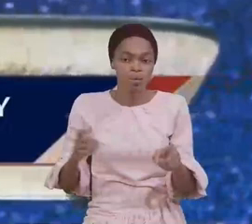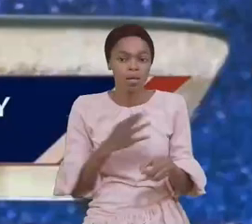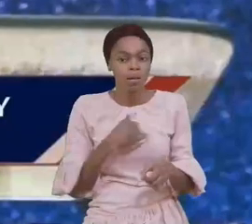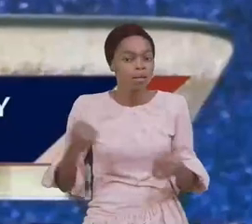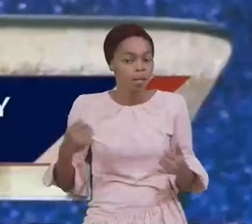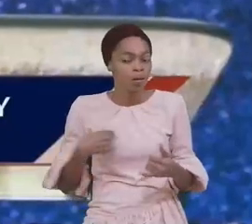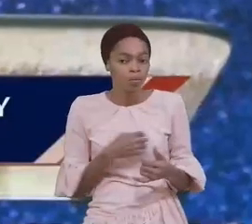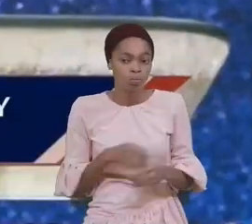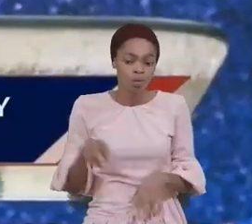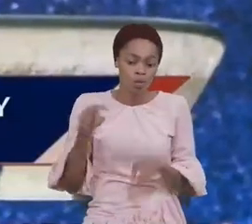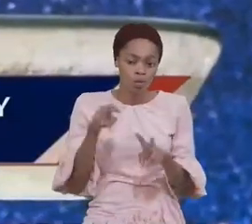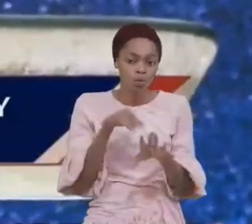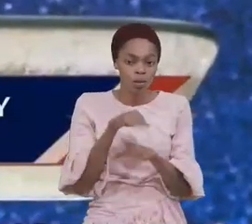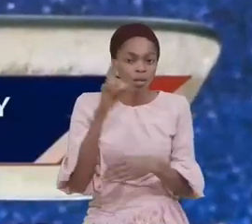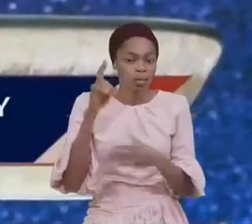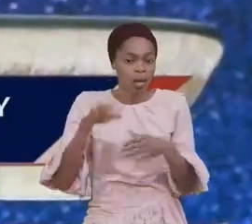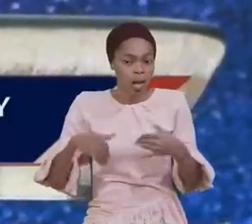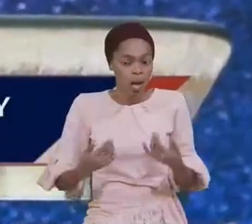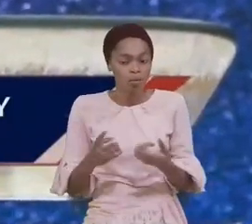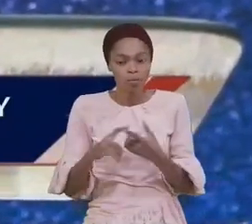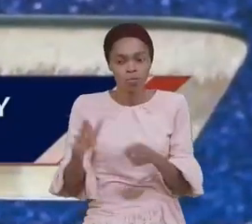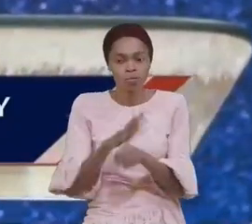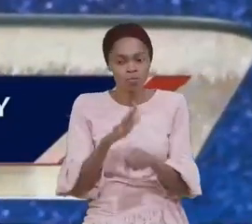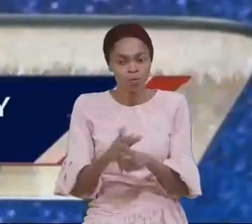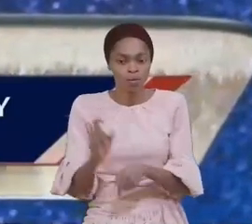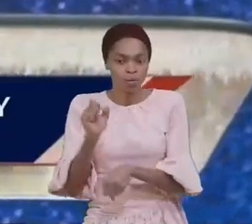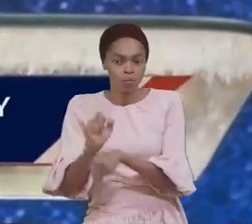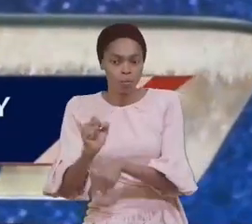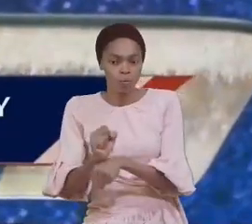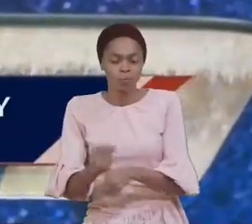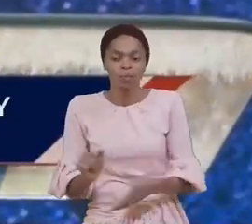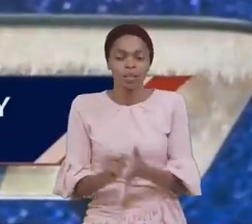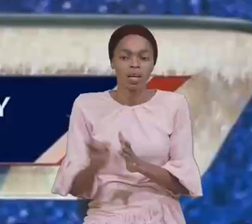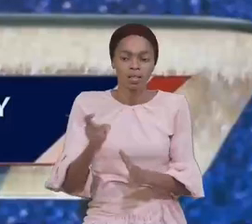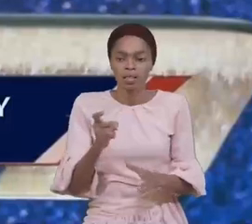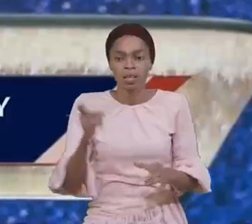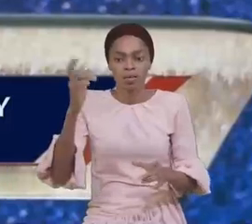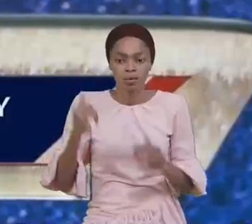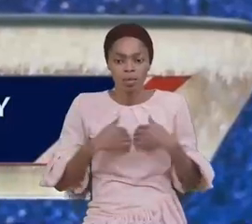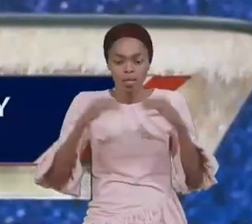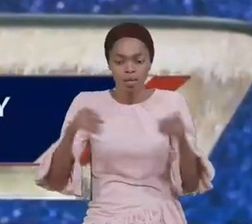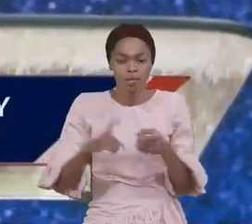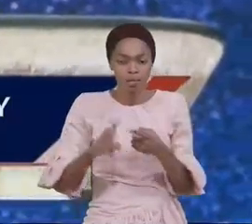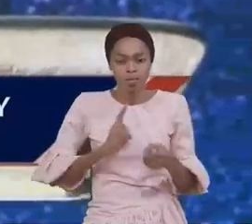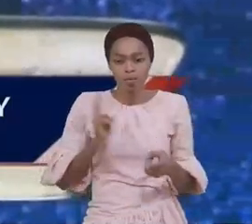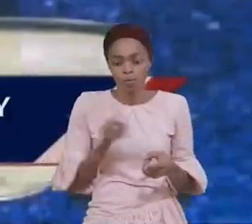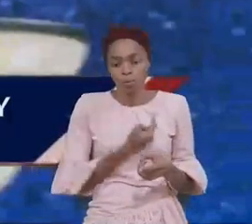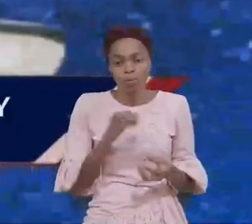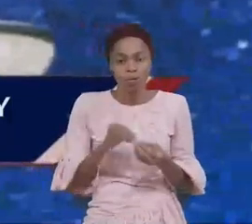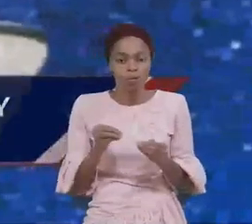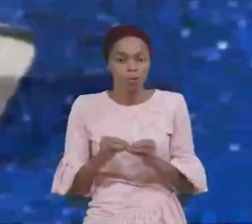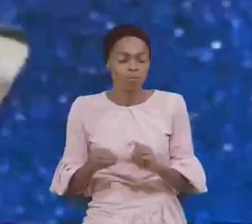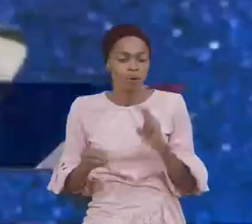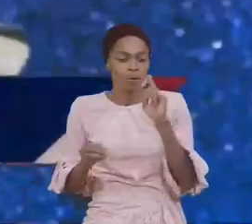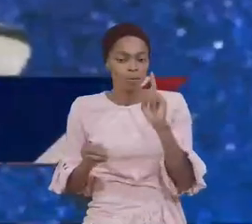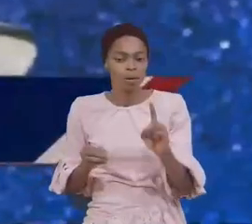la commission qu'il nous a donnée. Le projet défini est la priorité de notre commission. Allons à la première partie